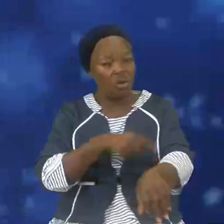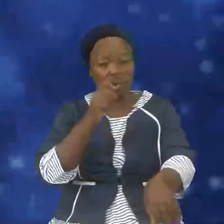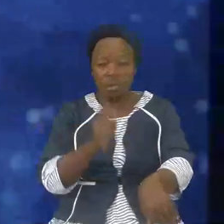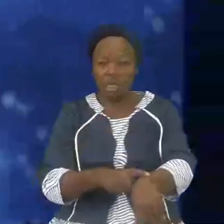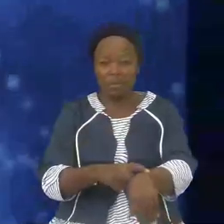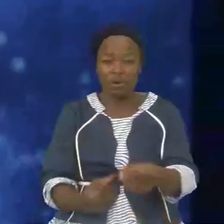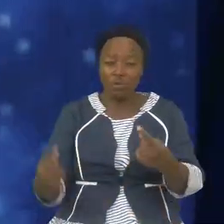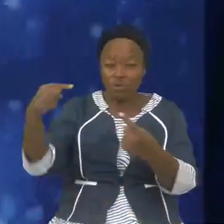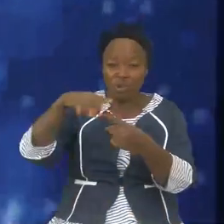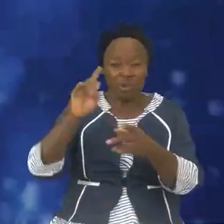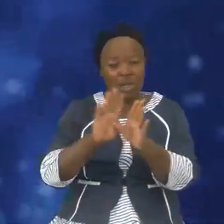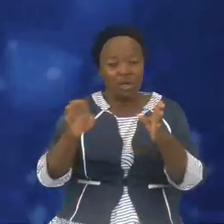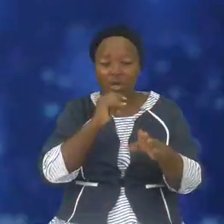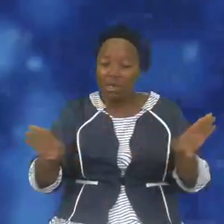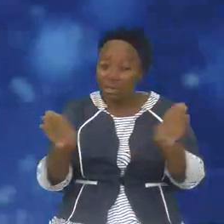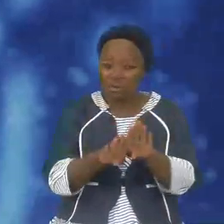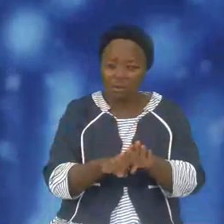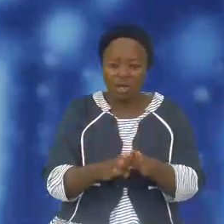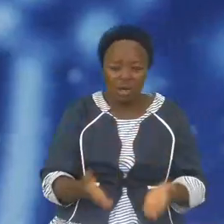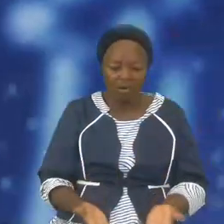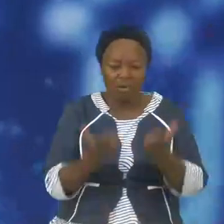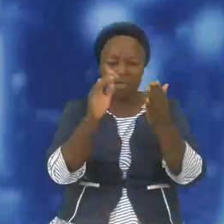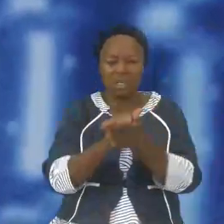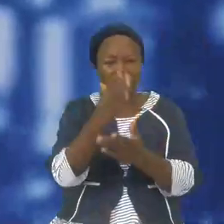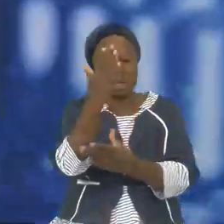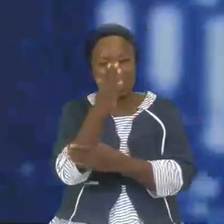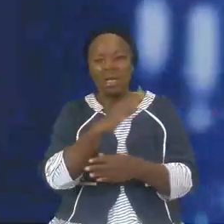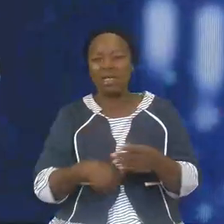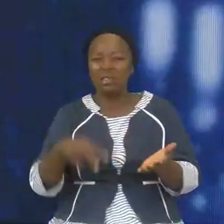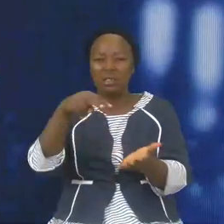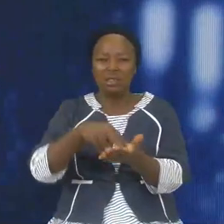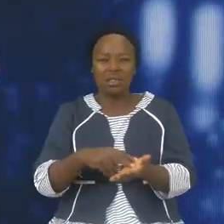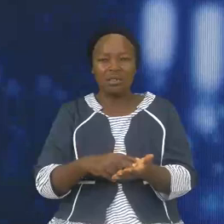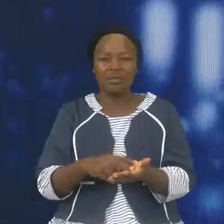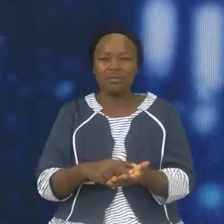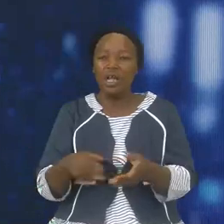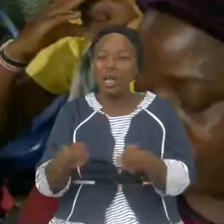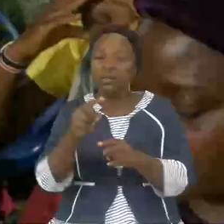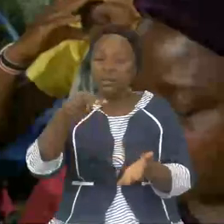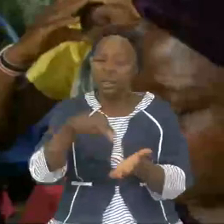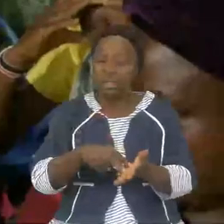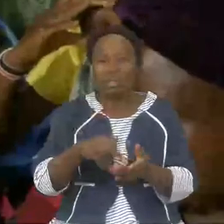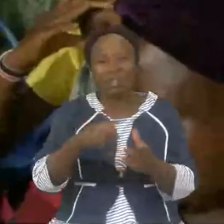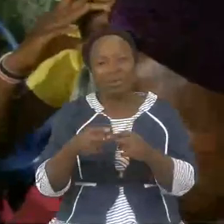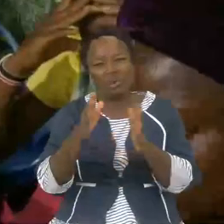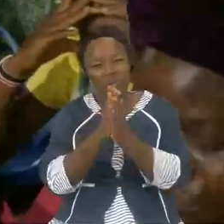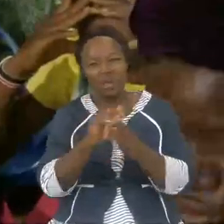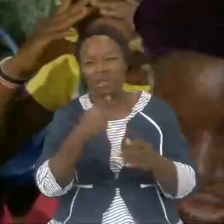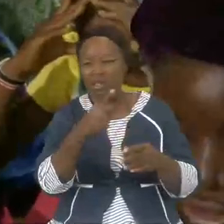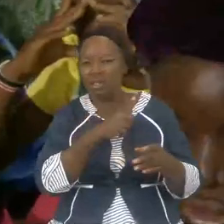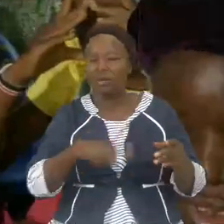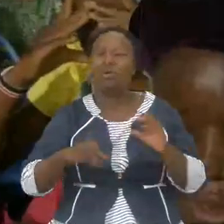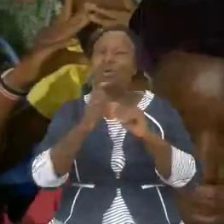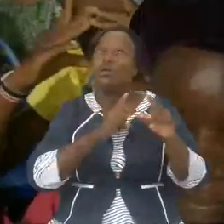ce que la porte soit fermée. Lève la main là et mets-toi debout. Comme tu te mets debout, tu dis au Seigneur,